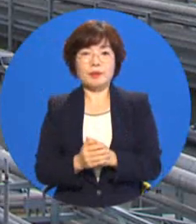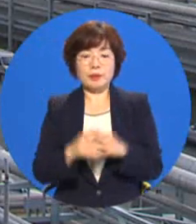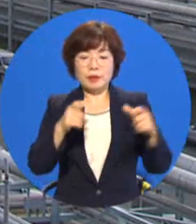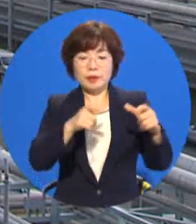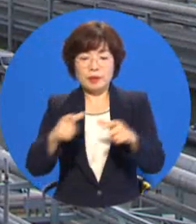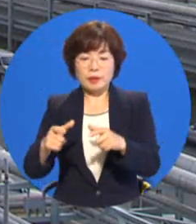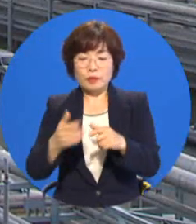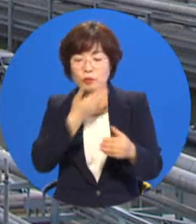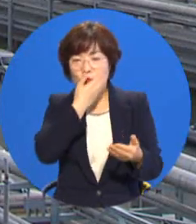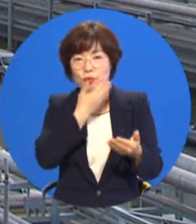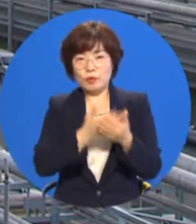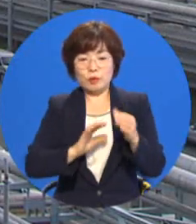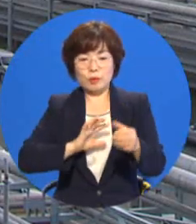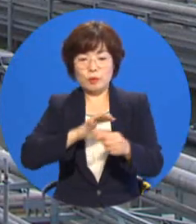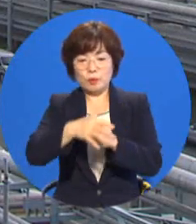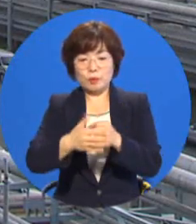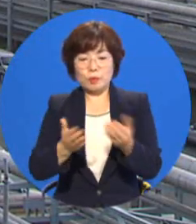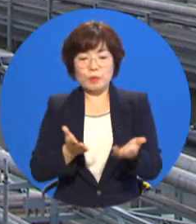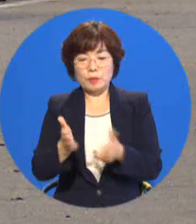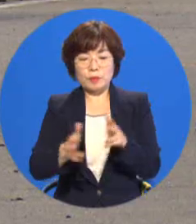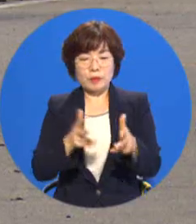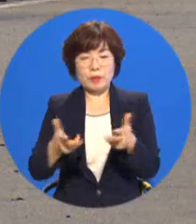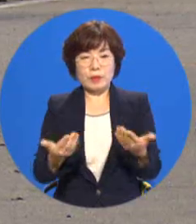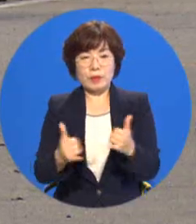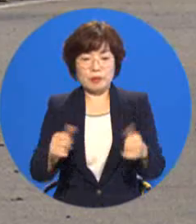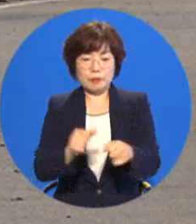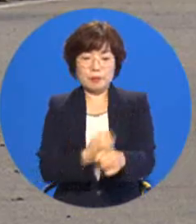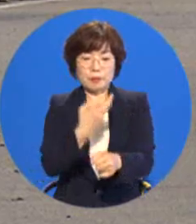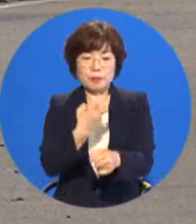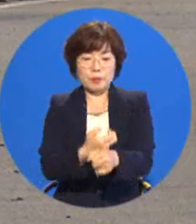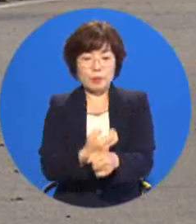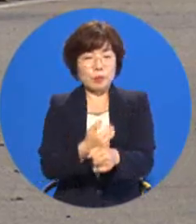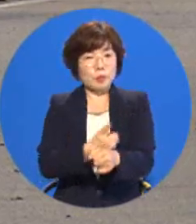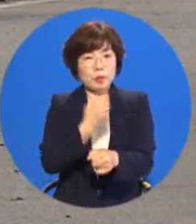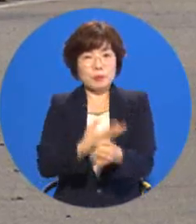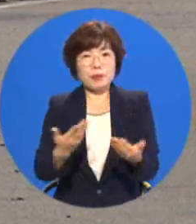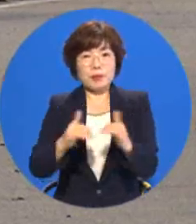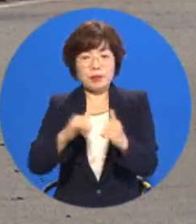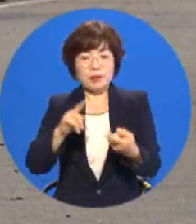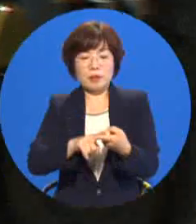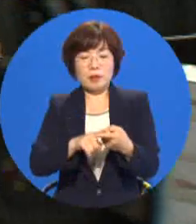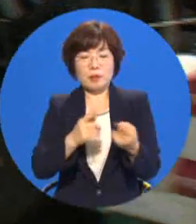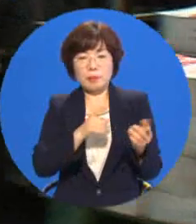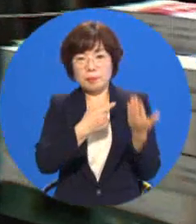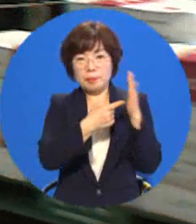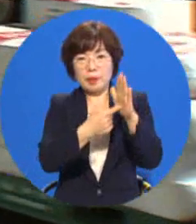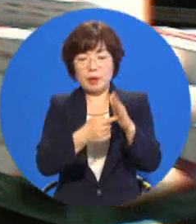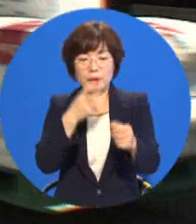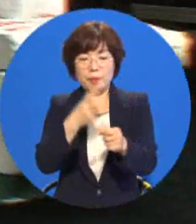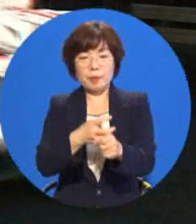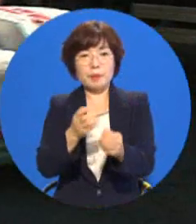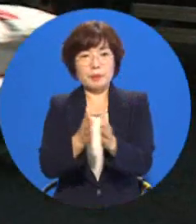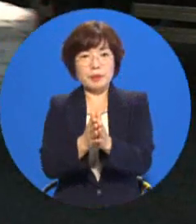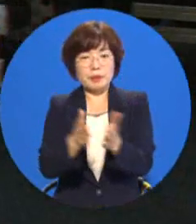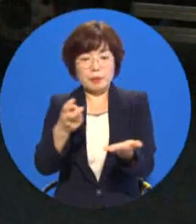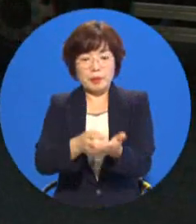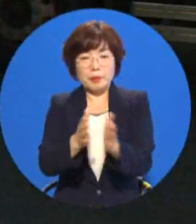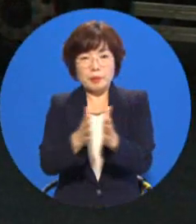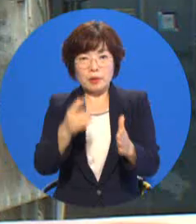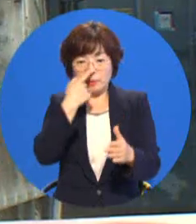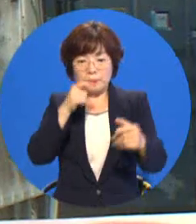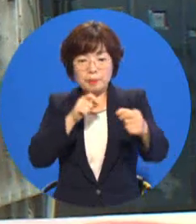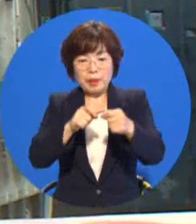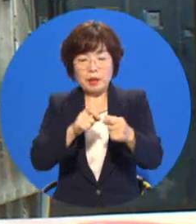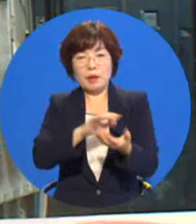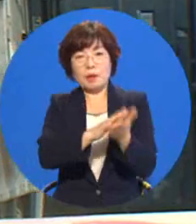지역의 허리인 여수산단 근로자들은 주 52시간 근무제를 화두로 제시했습니다. 법 시행이 코앞으로 다가왔지만 달라진